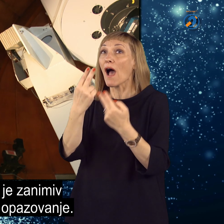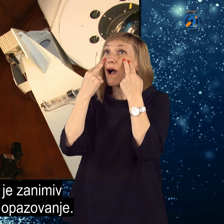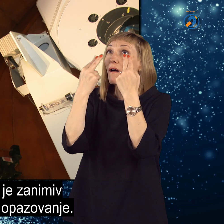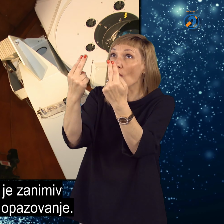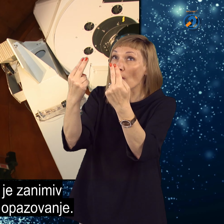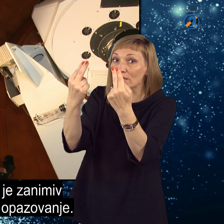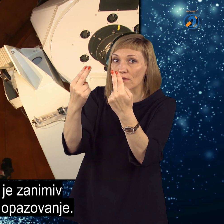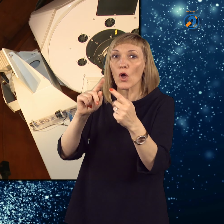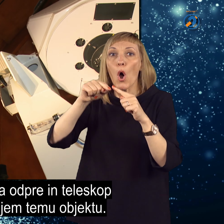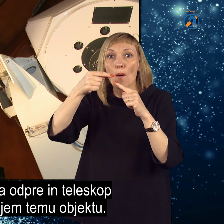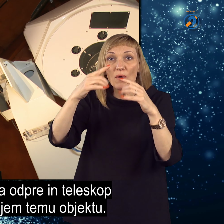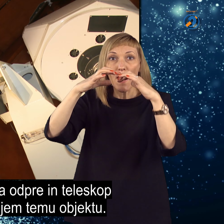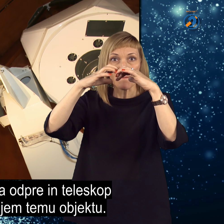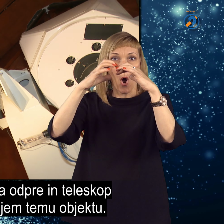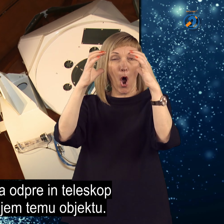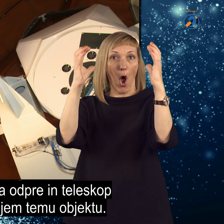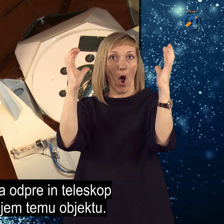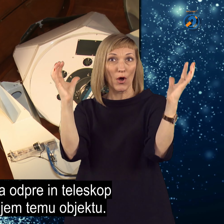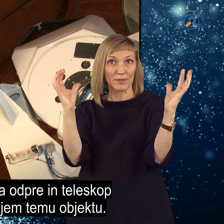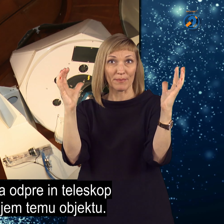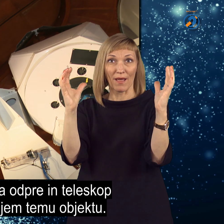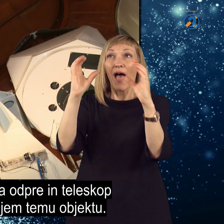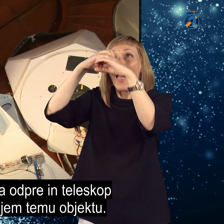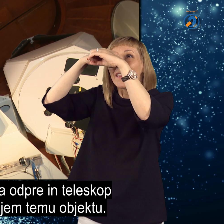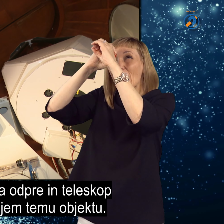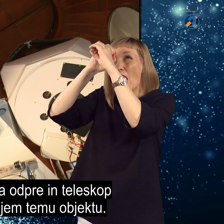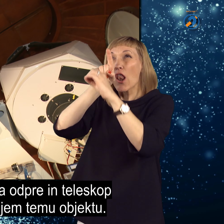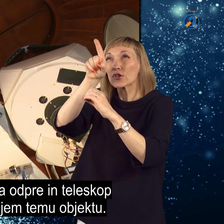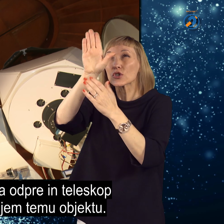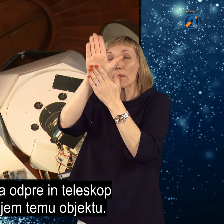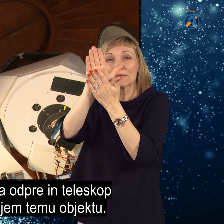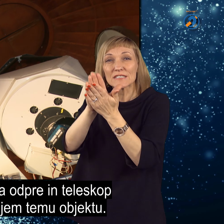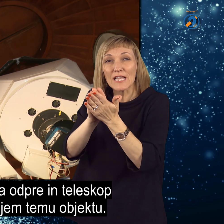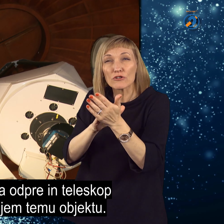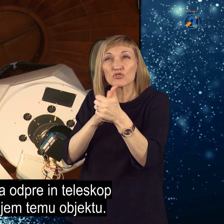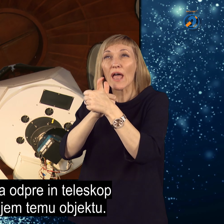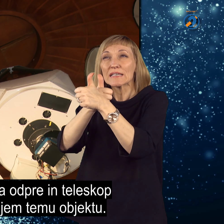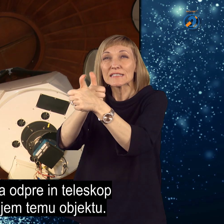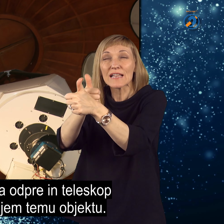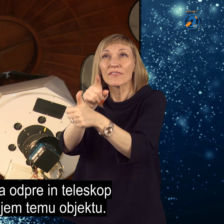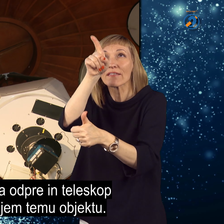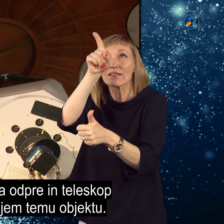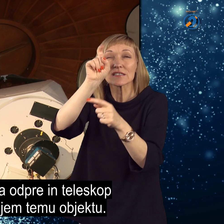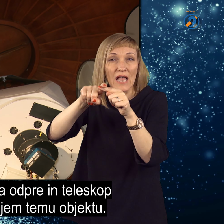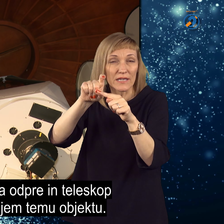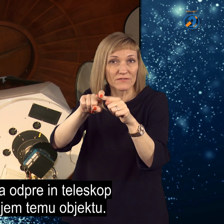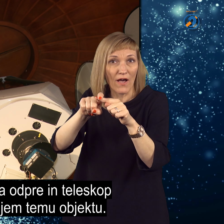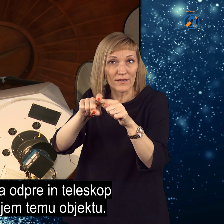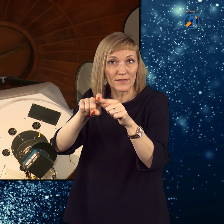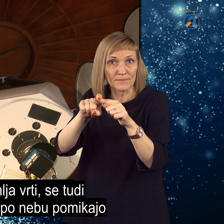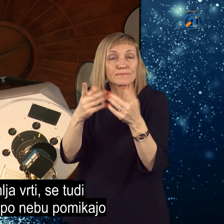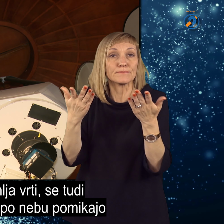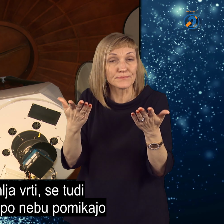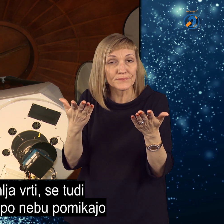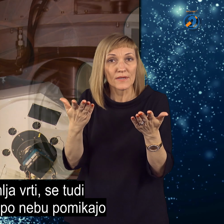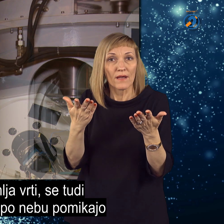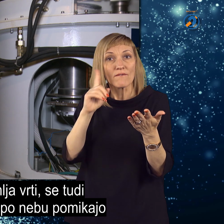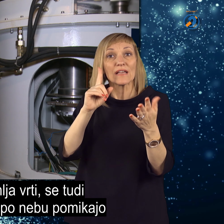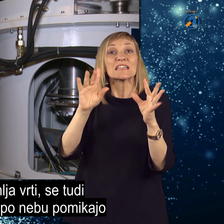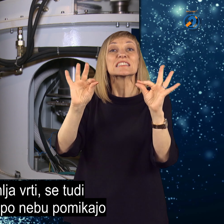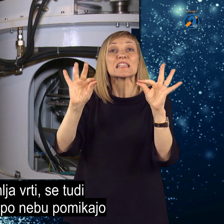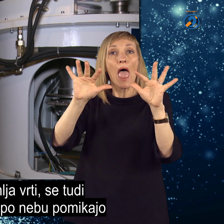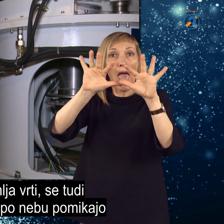opazovanje, potem se pa kupola odpre in teleskop začne s sledenjem temu objektu. Namreč, ker se